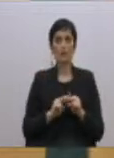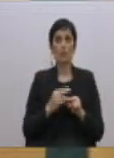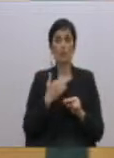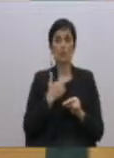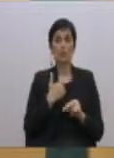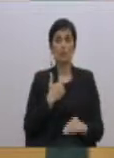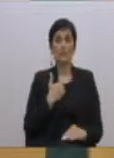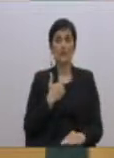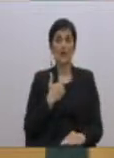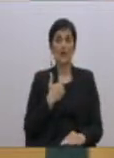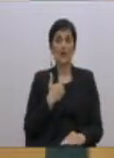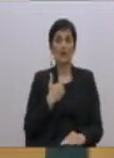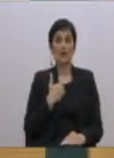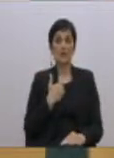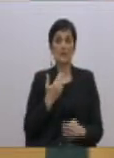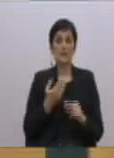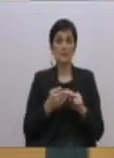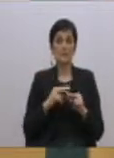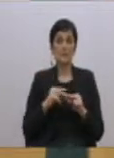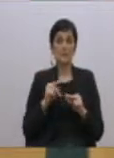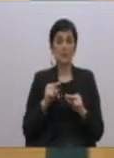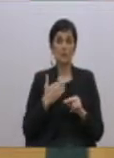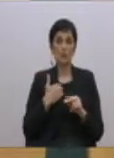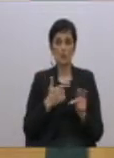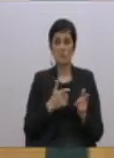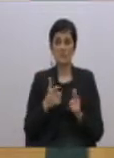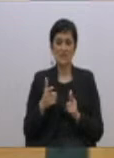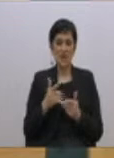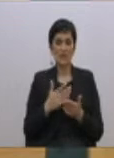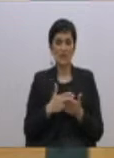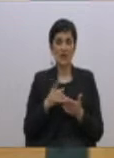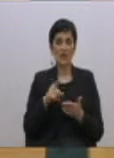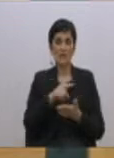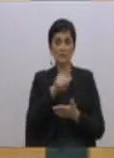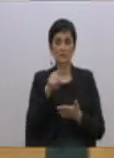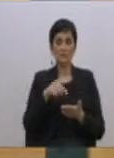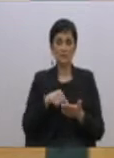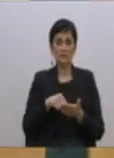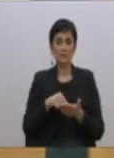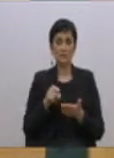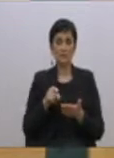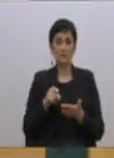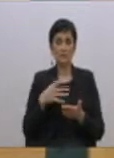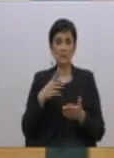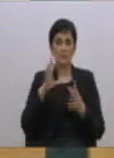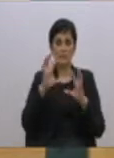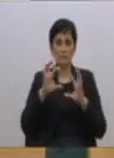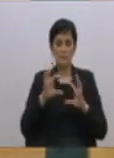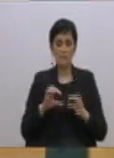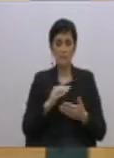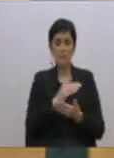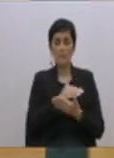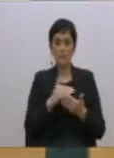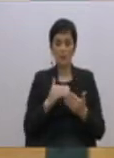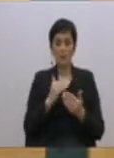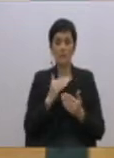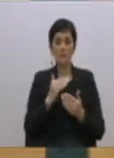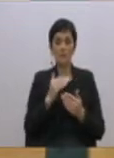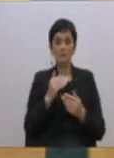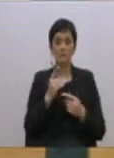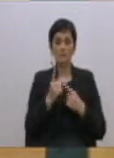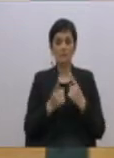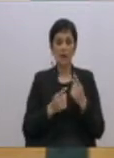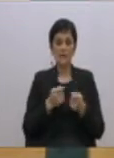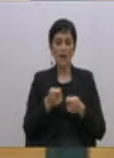chuen. Agnișnuli, de ce nu este atât de greu? Să cauți unde doamne să dăva regulirot.